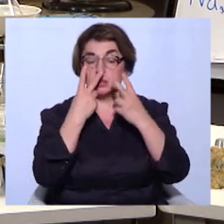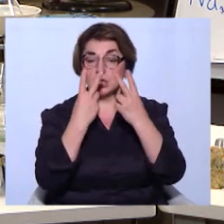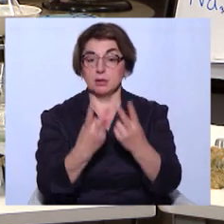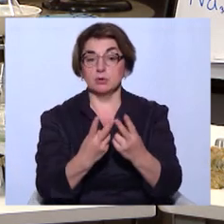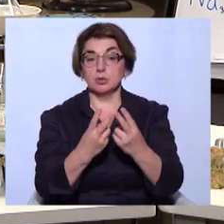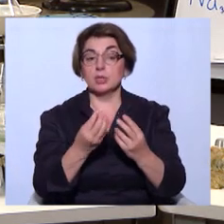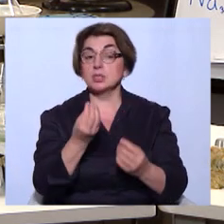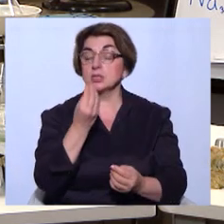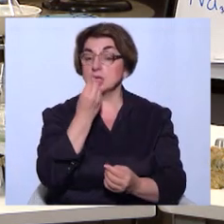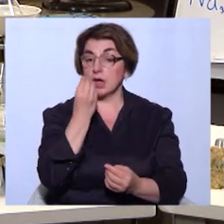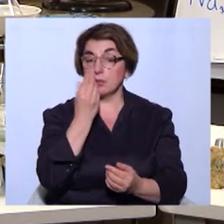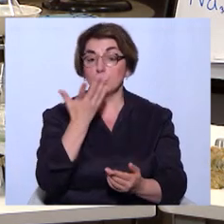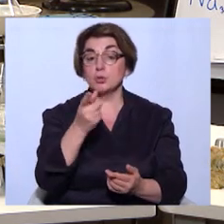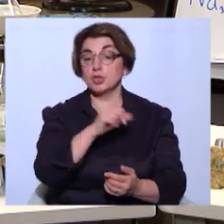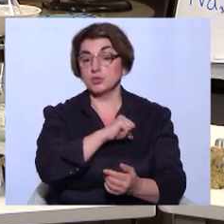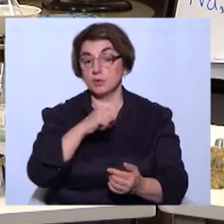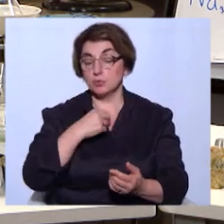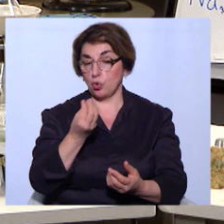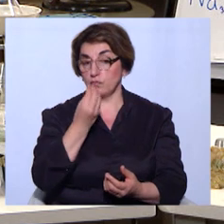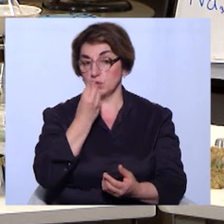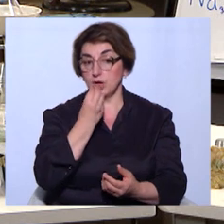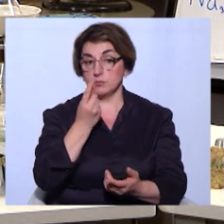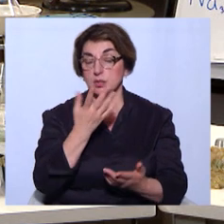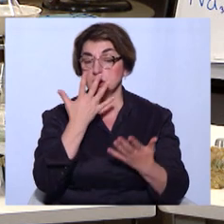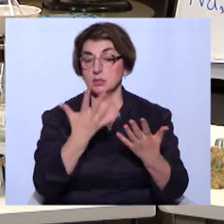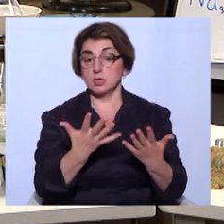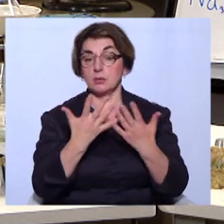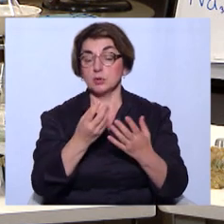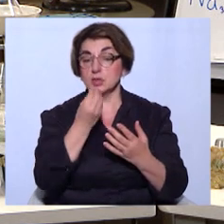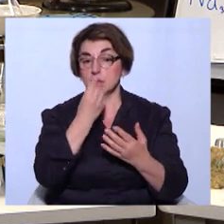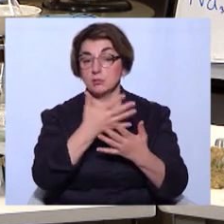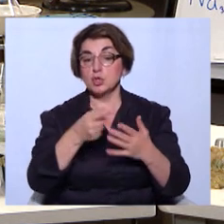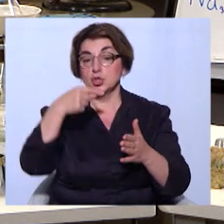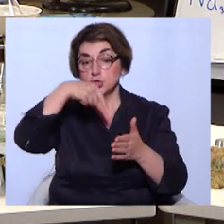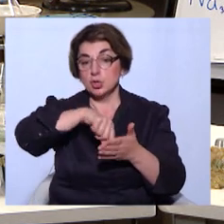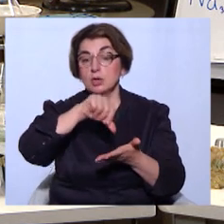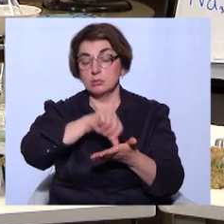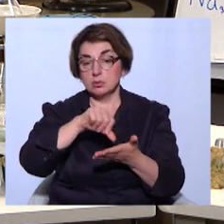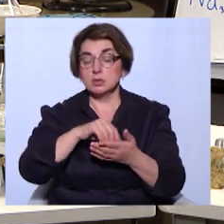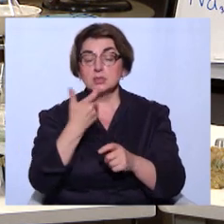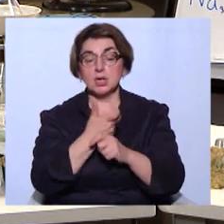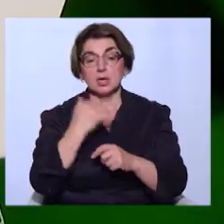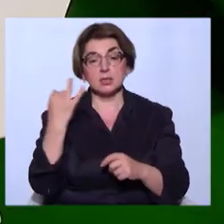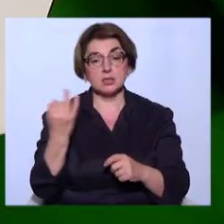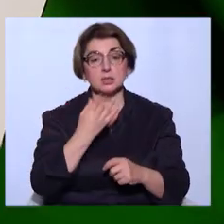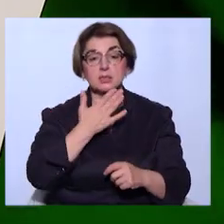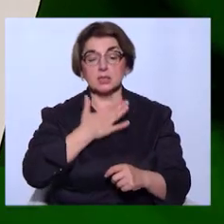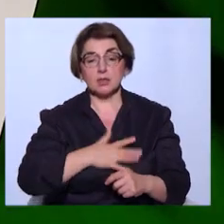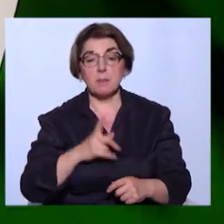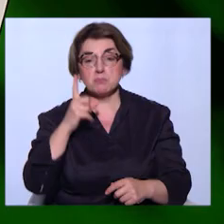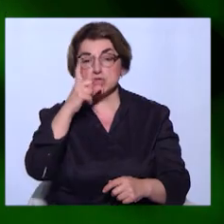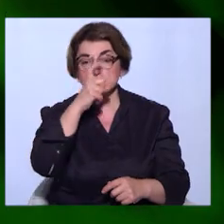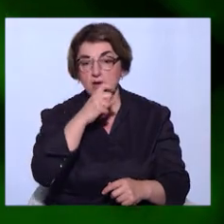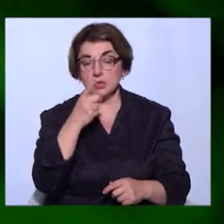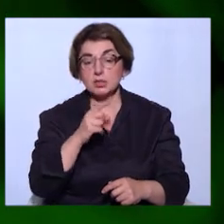წარმოგიდგინო საკვები, რომელსაც შენ მიირთმევ. Da, წარმოდგენილი საკვები შეიცავს ძალიან საინტერესო და სასარგებლო მჟავას, ეს